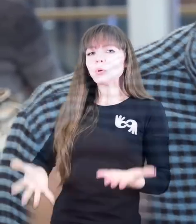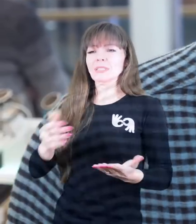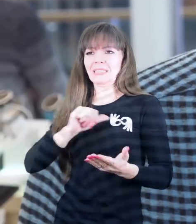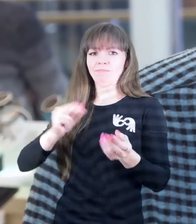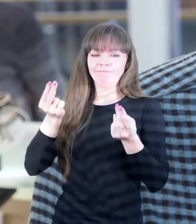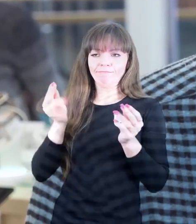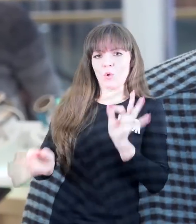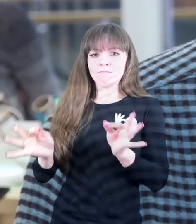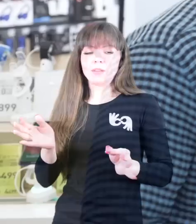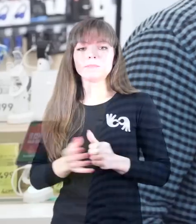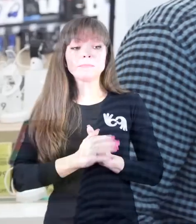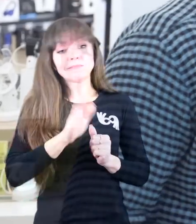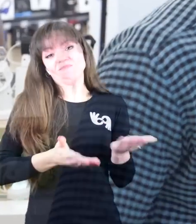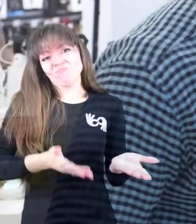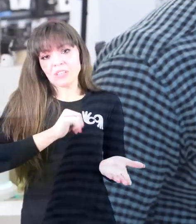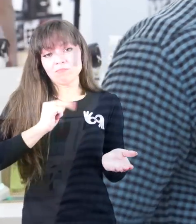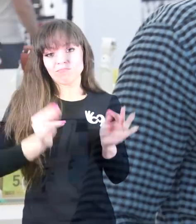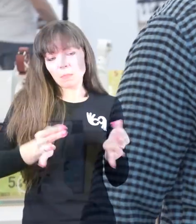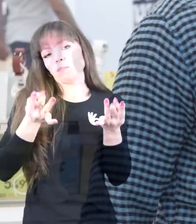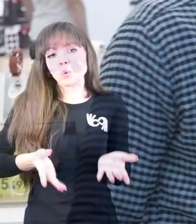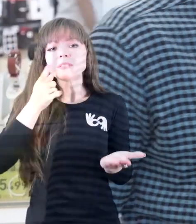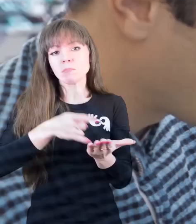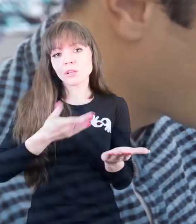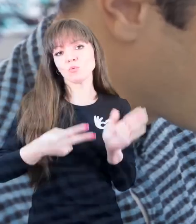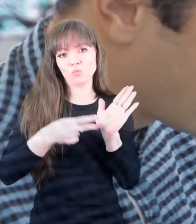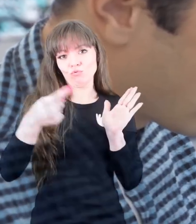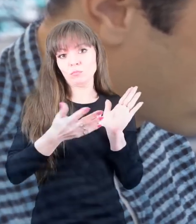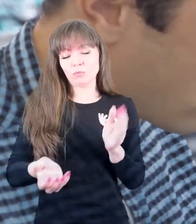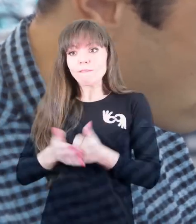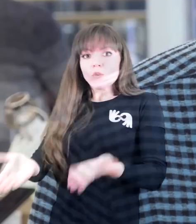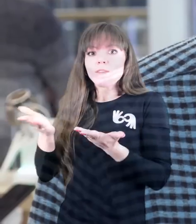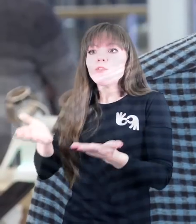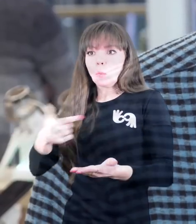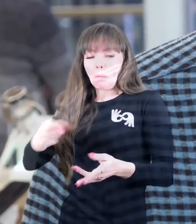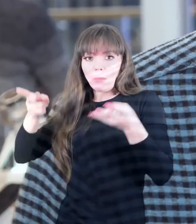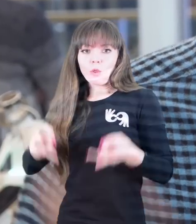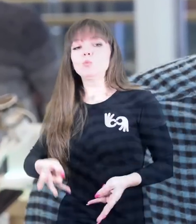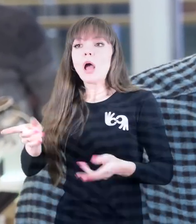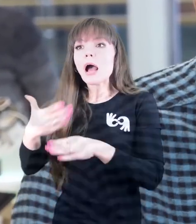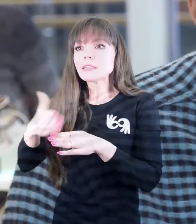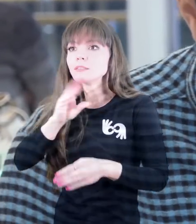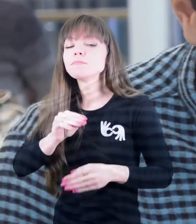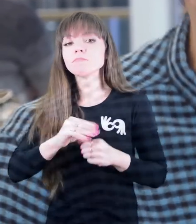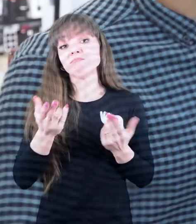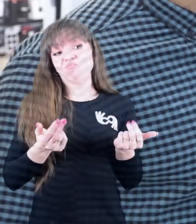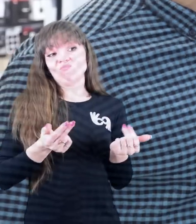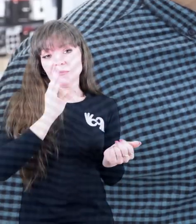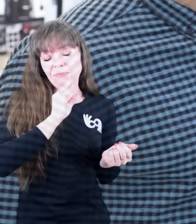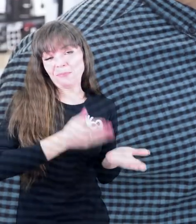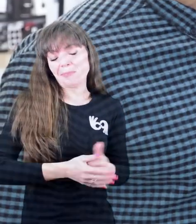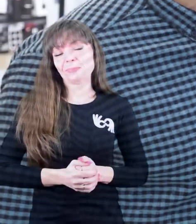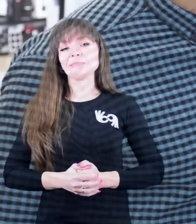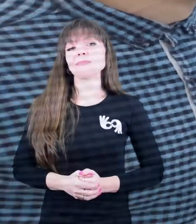Забыли про качество. Мне просто нужна хорошая цена. Мне нужна. Ну вот, смотрите, хорошая цена. Простенький смартфон. 1500. Вот такой мне нужен. У вас